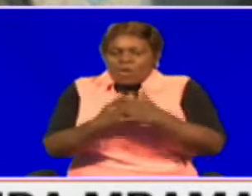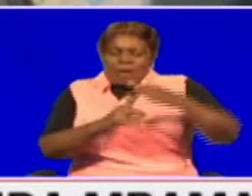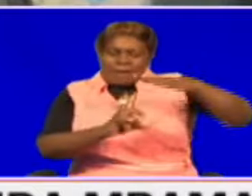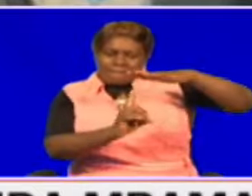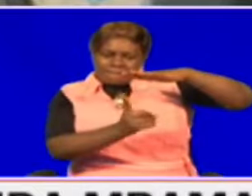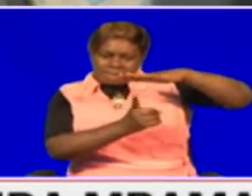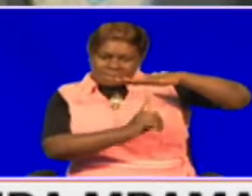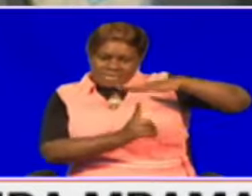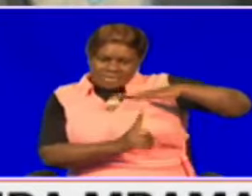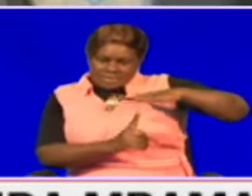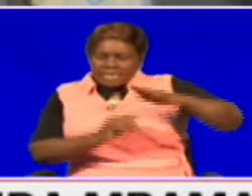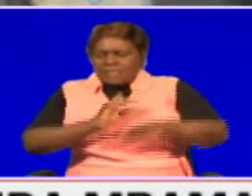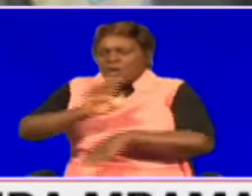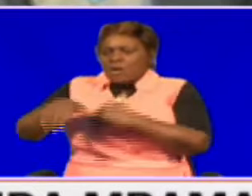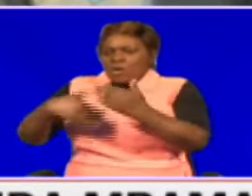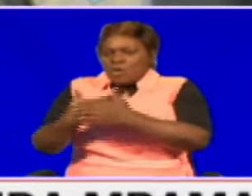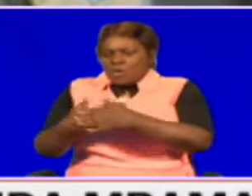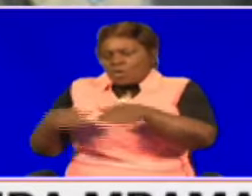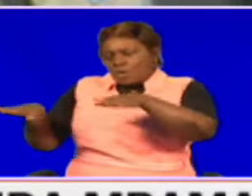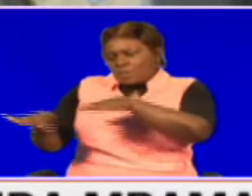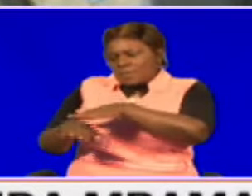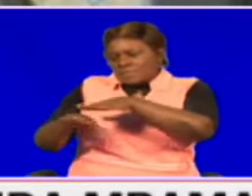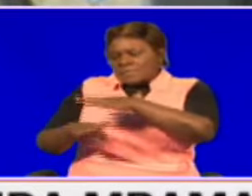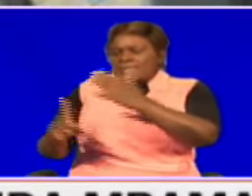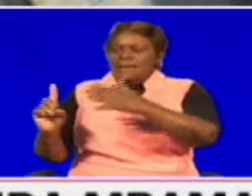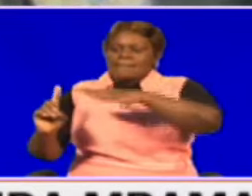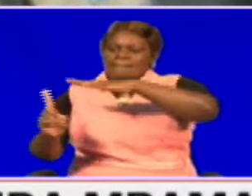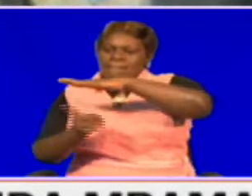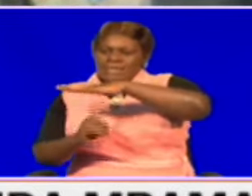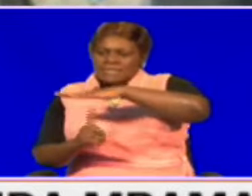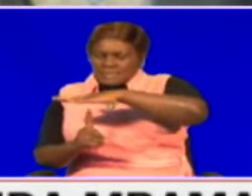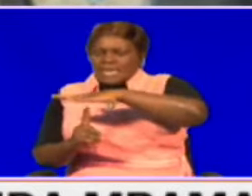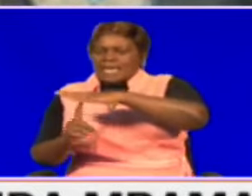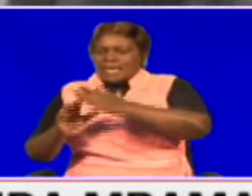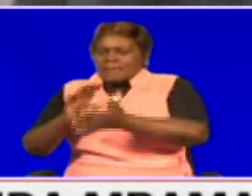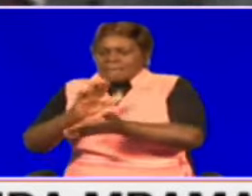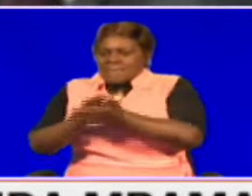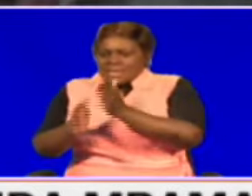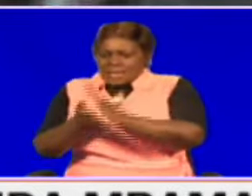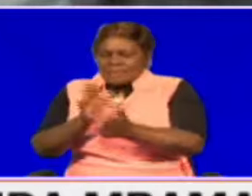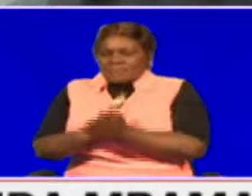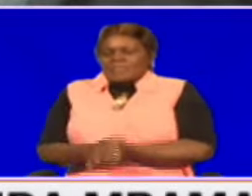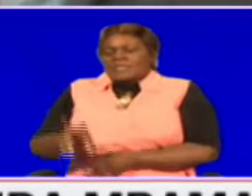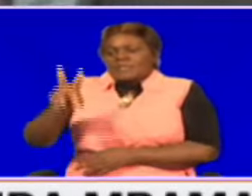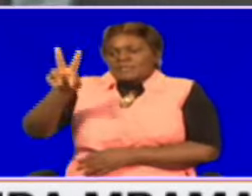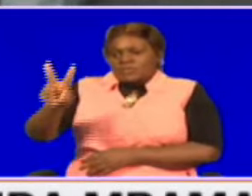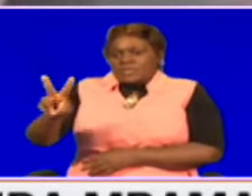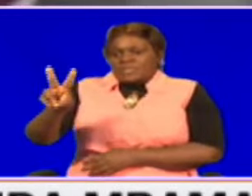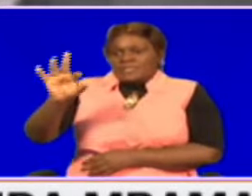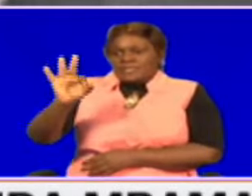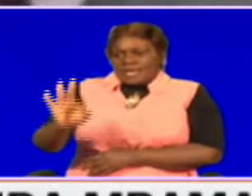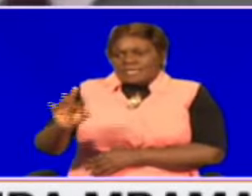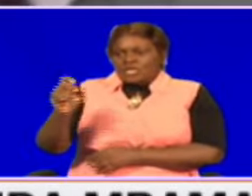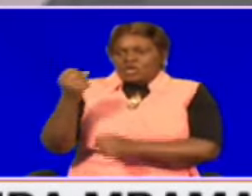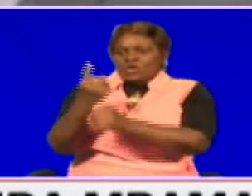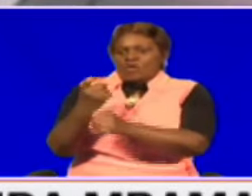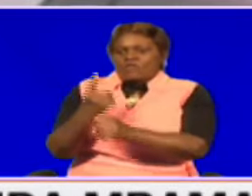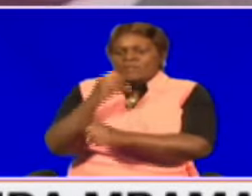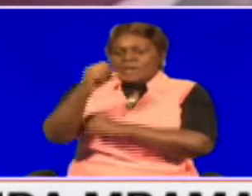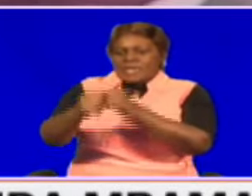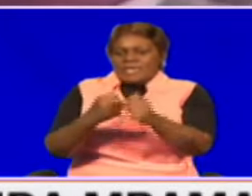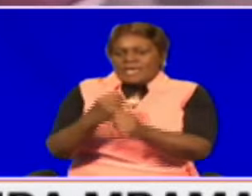ministers and all assistant ministers become vacant. Tarehe 23 Novemba